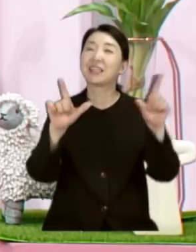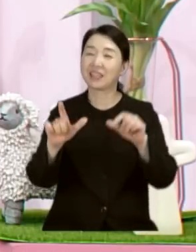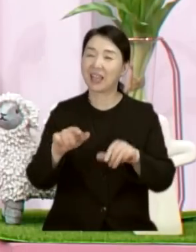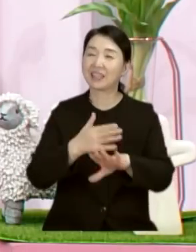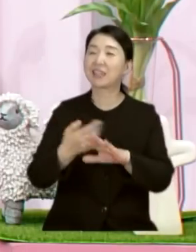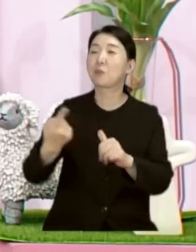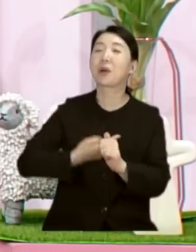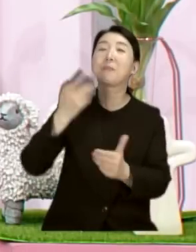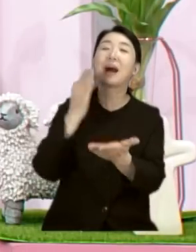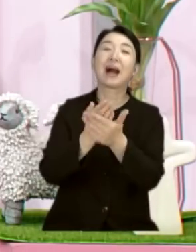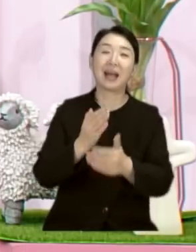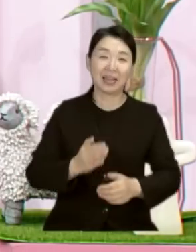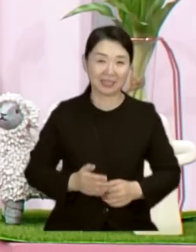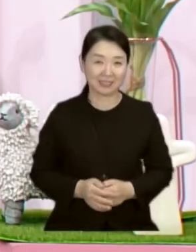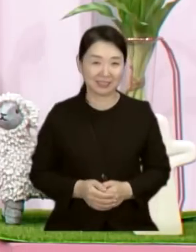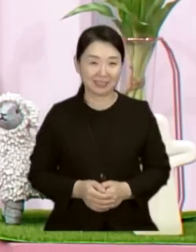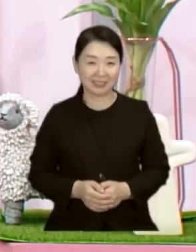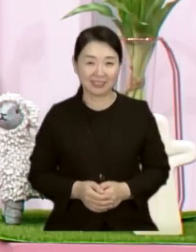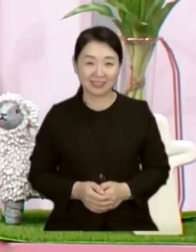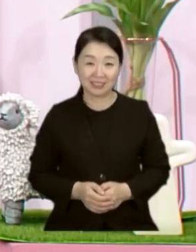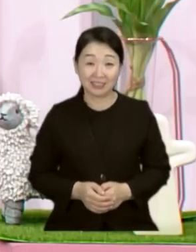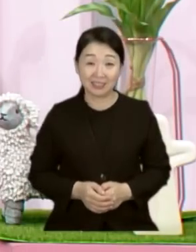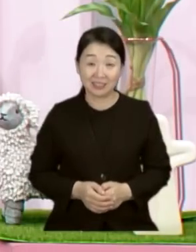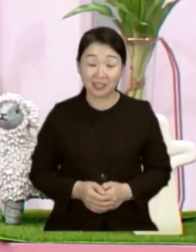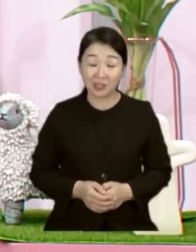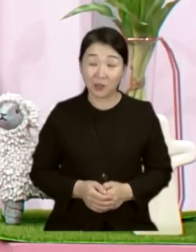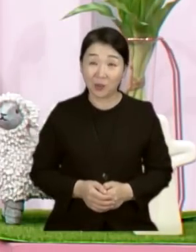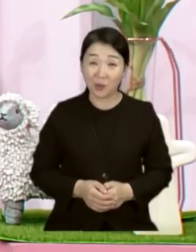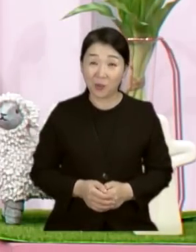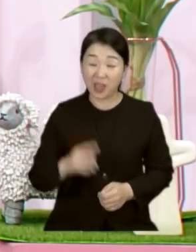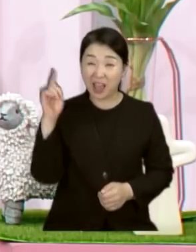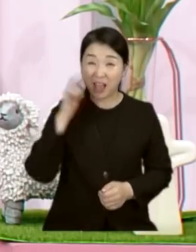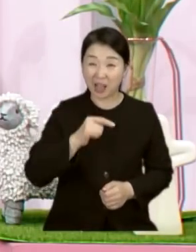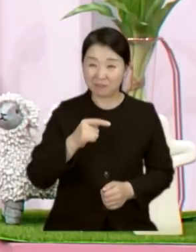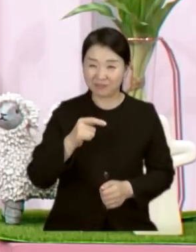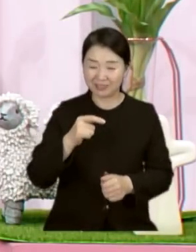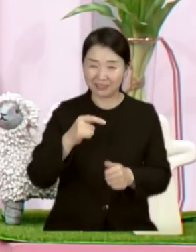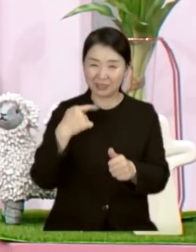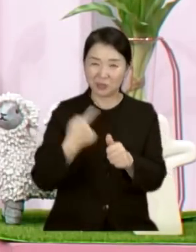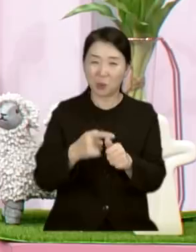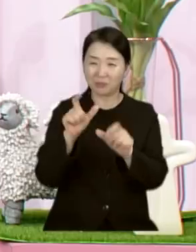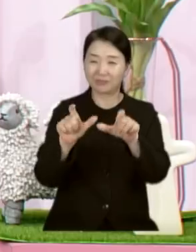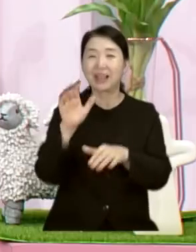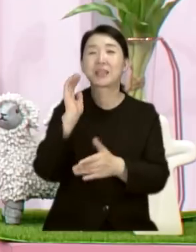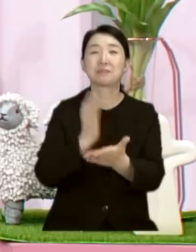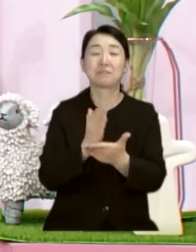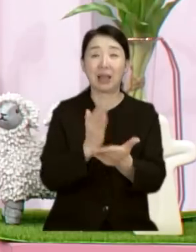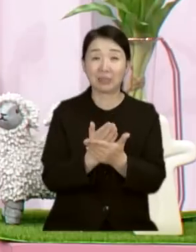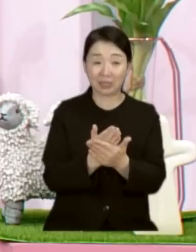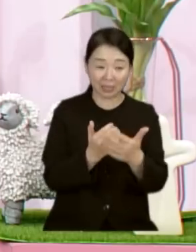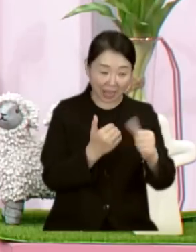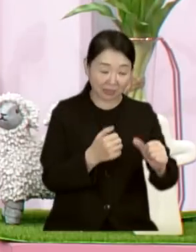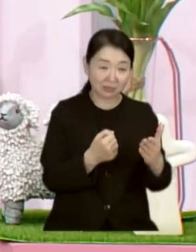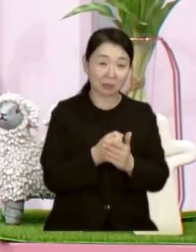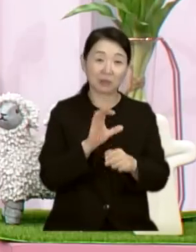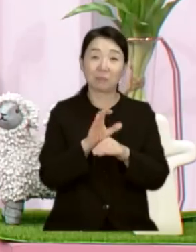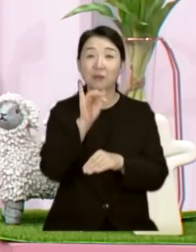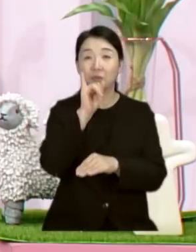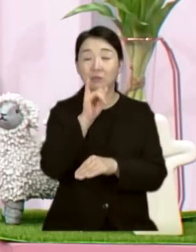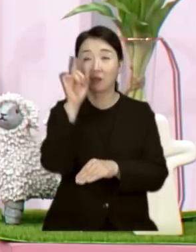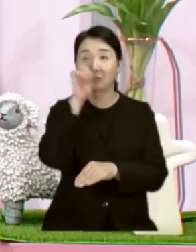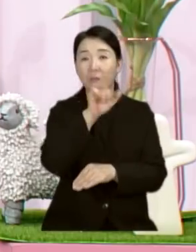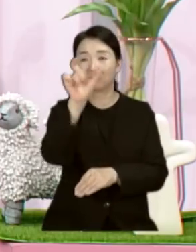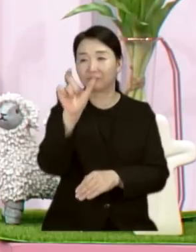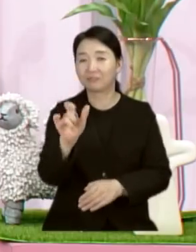살아 남욕하지 말고 아. 그리고 뭐 악플 달지 마 그러니까 제가 아들 때문에 예. 방송을 했었는데 악플에